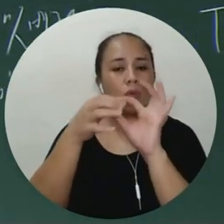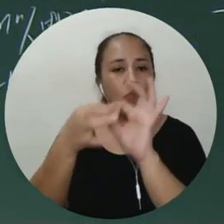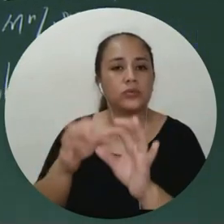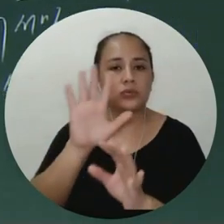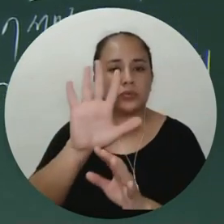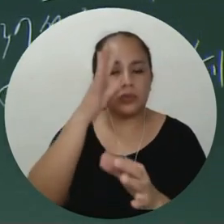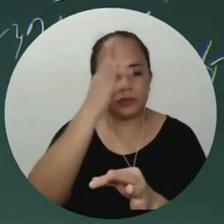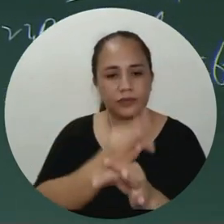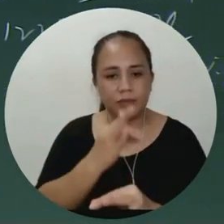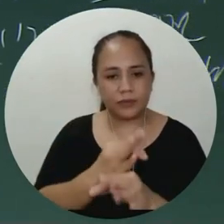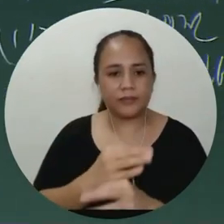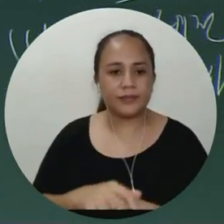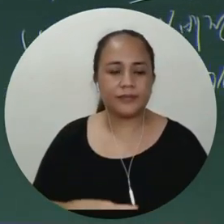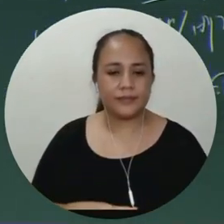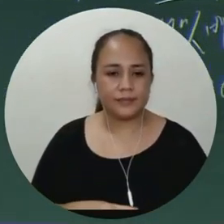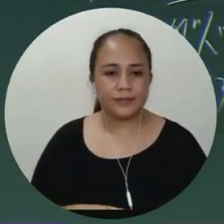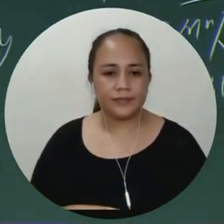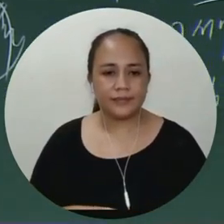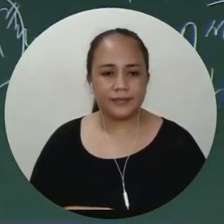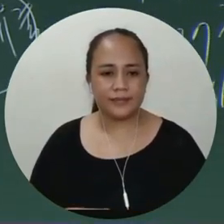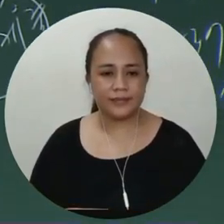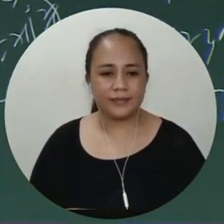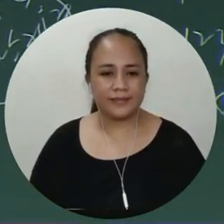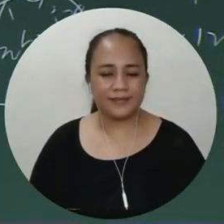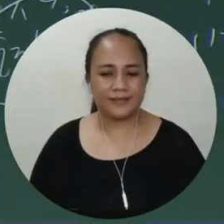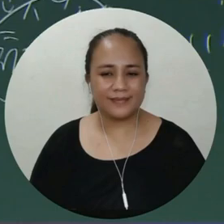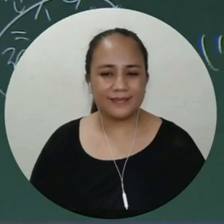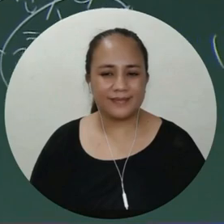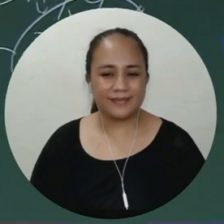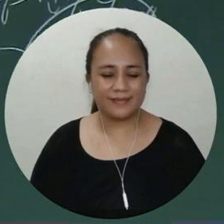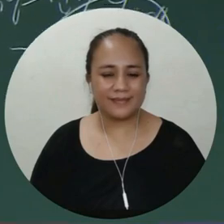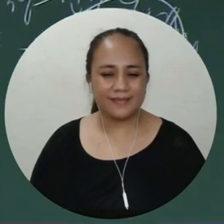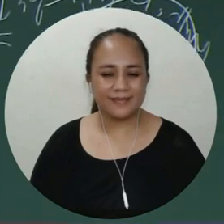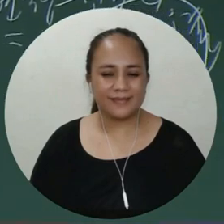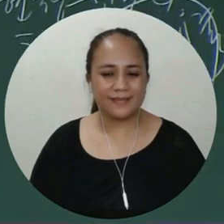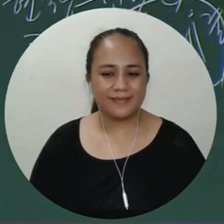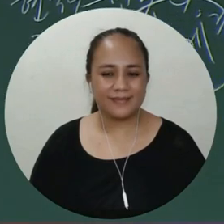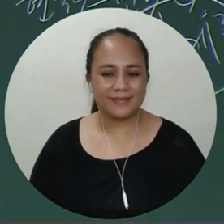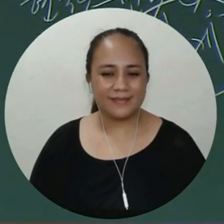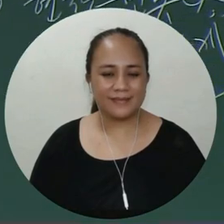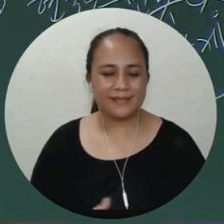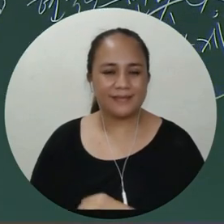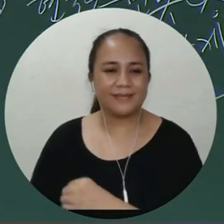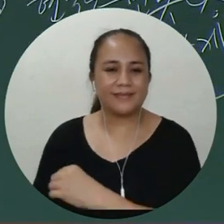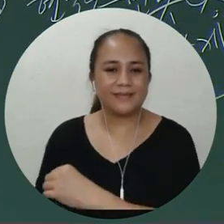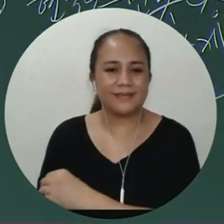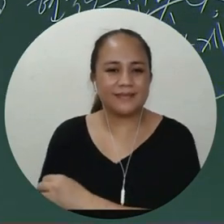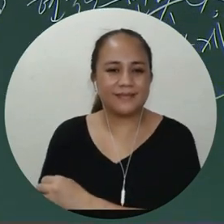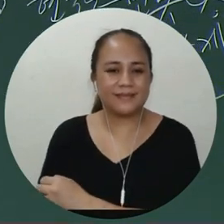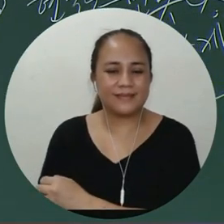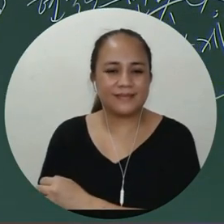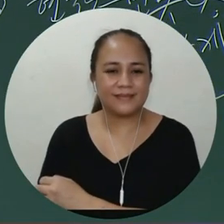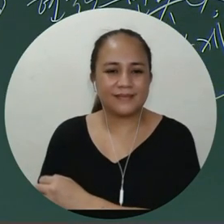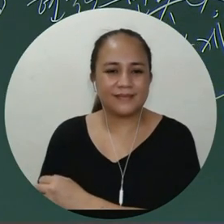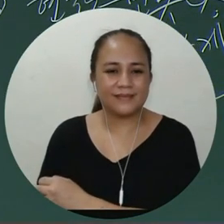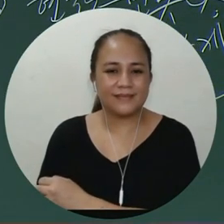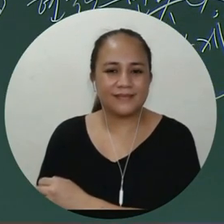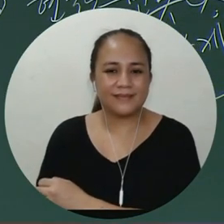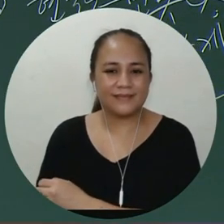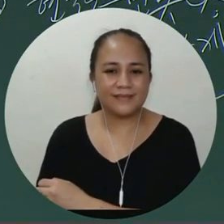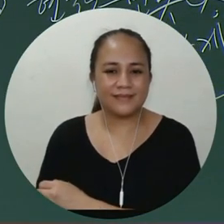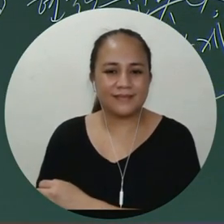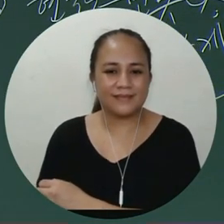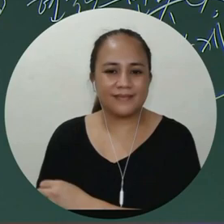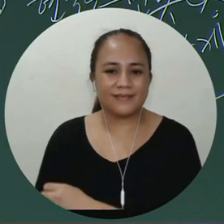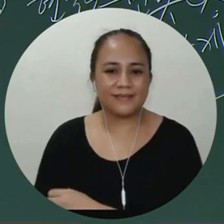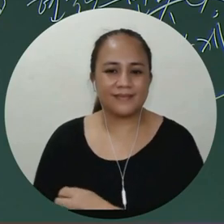우리 오늘 LTS에 참석한 모든 분들이 앞으로 이제 RTS 이제